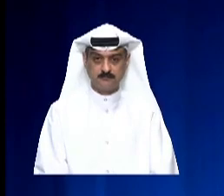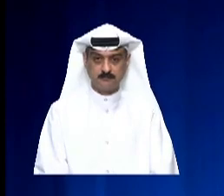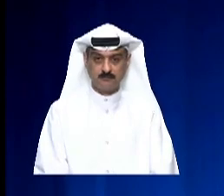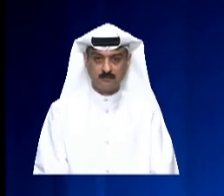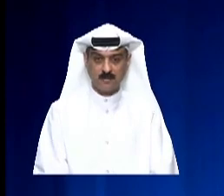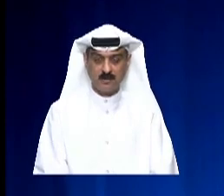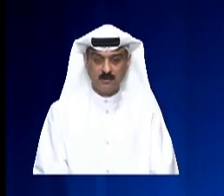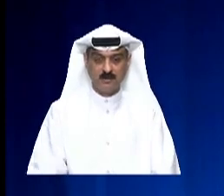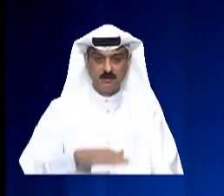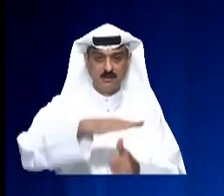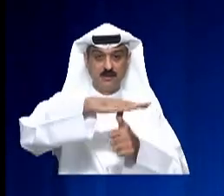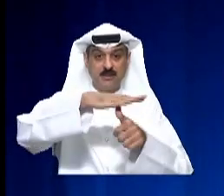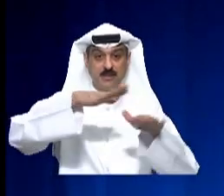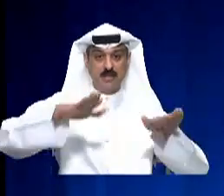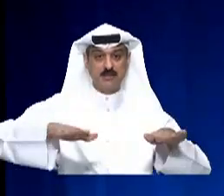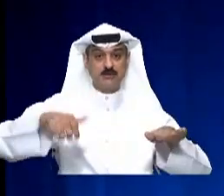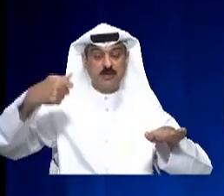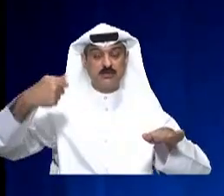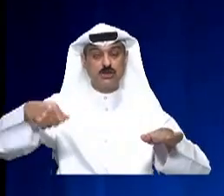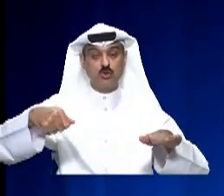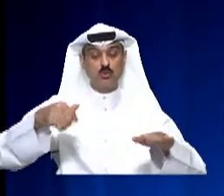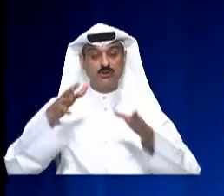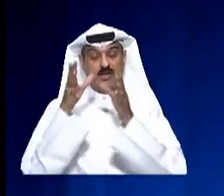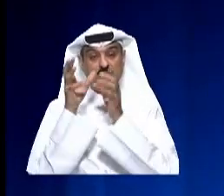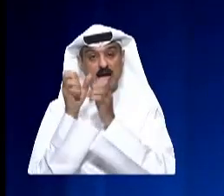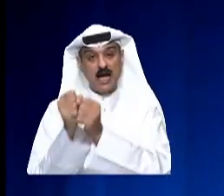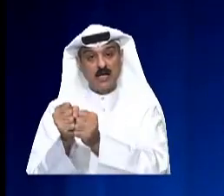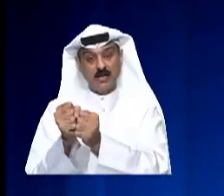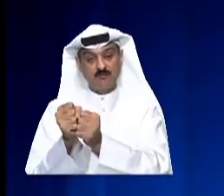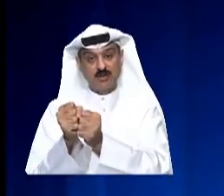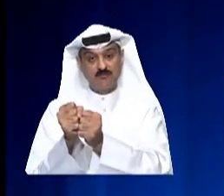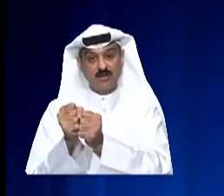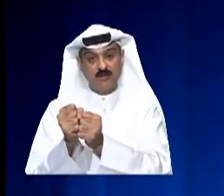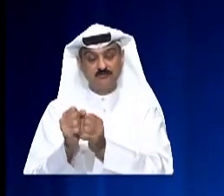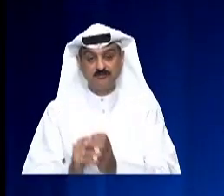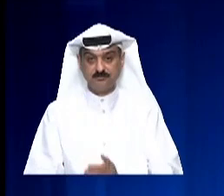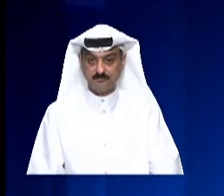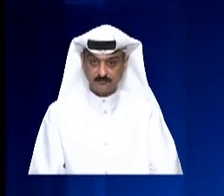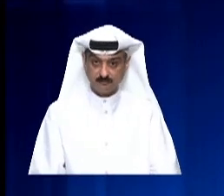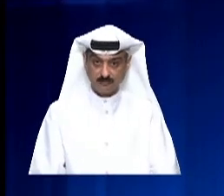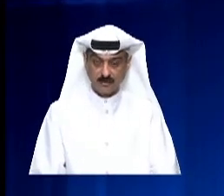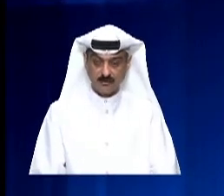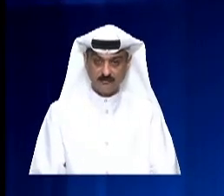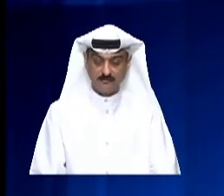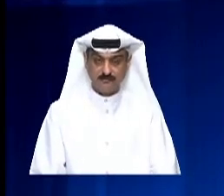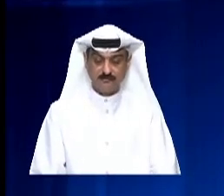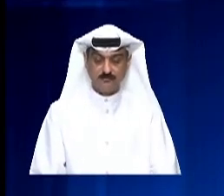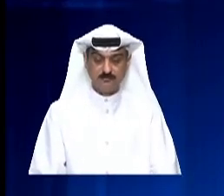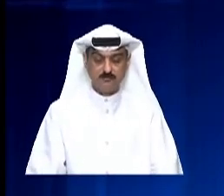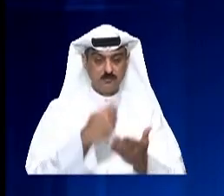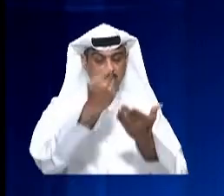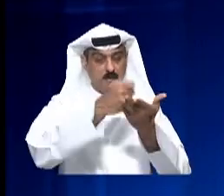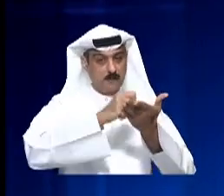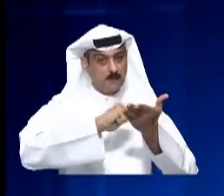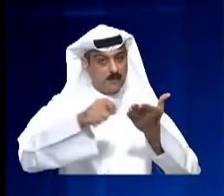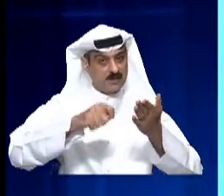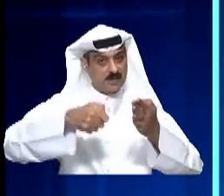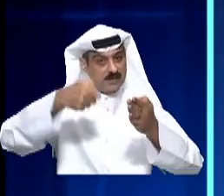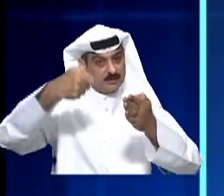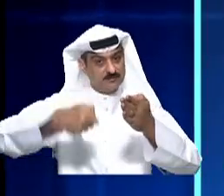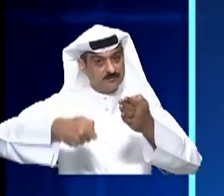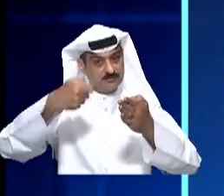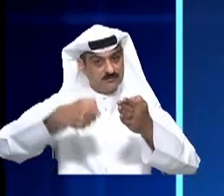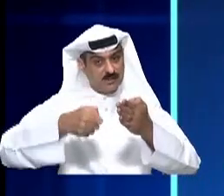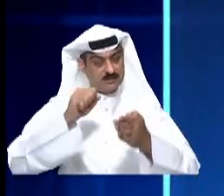كما بعث سمو الشيخ أحمد نواف الأحمد الصباح رئيس مجلس الوزراء حفظه الله ببقية تعزية